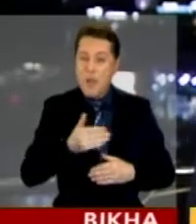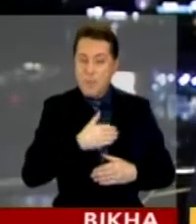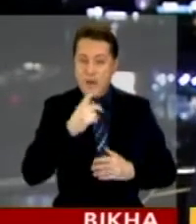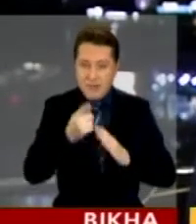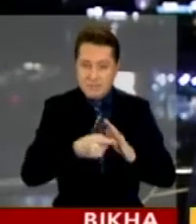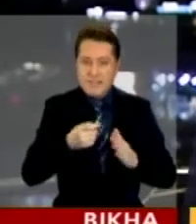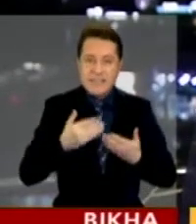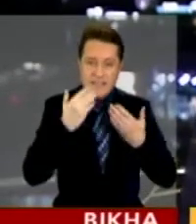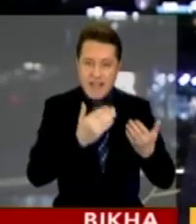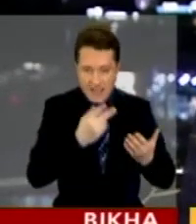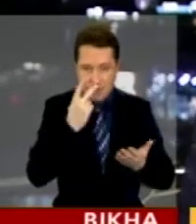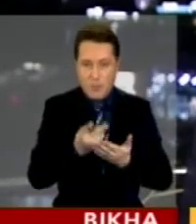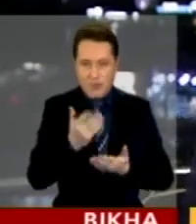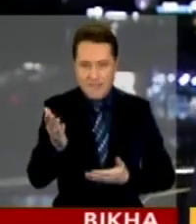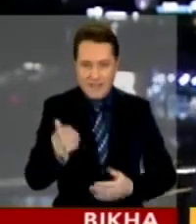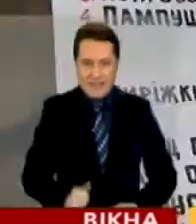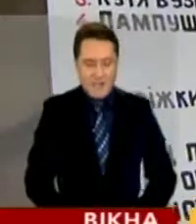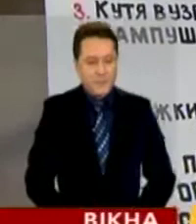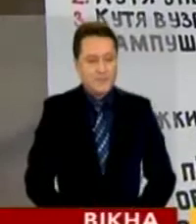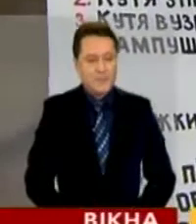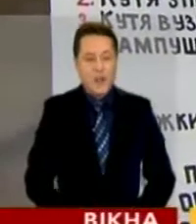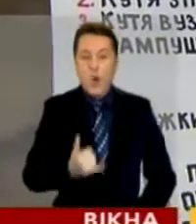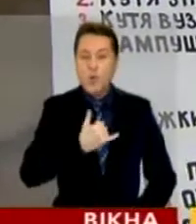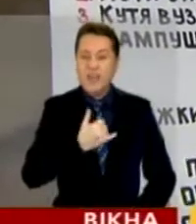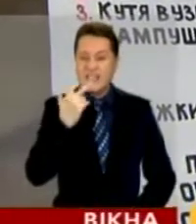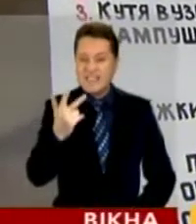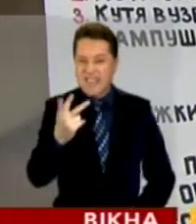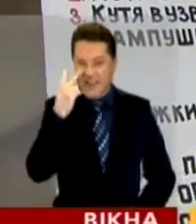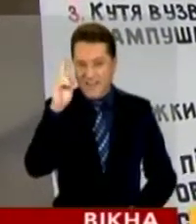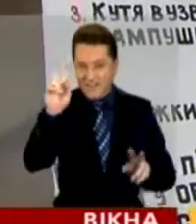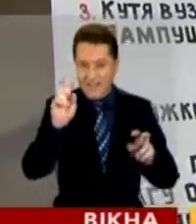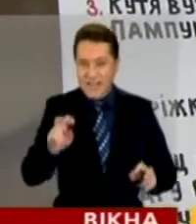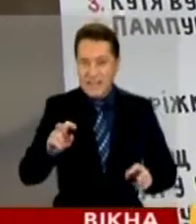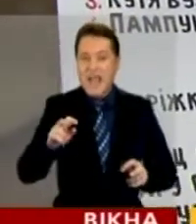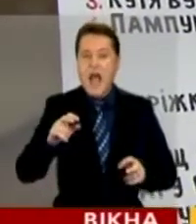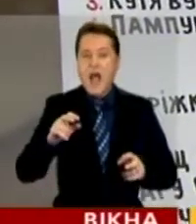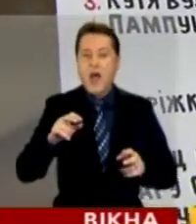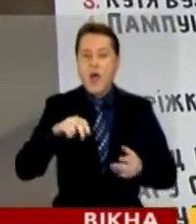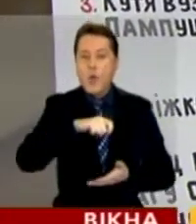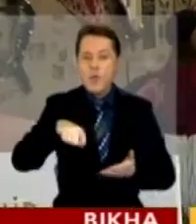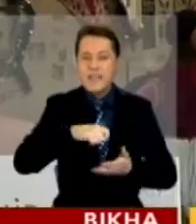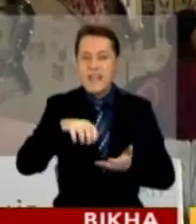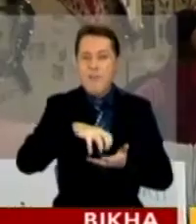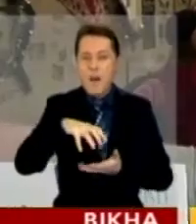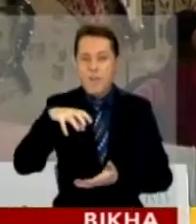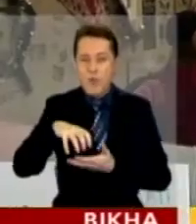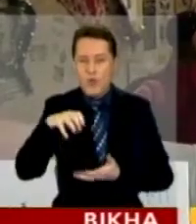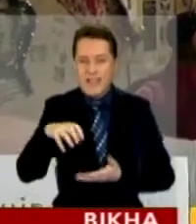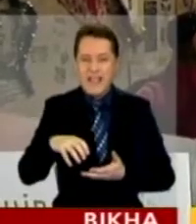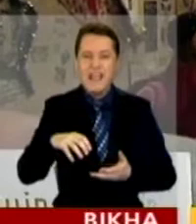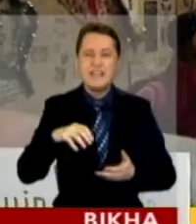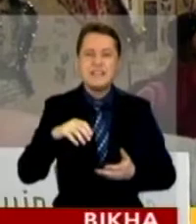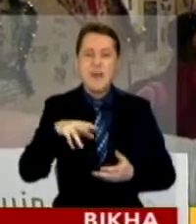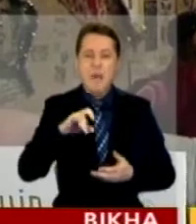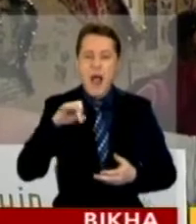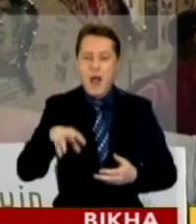ми дізналися. Прошу подивитися. У нас три види куті. Пампухи з повидлом, з маком, з родзинками,